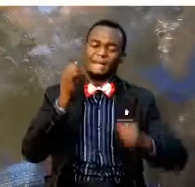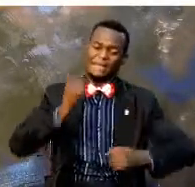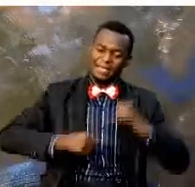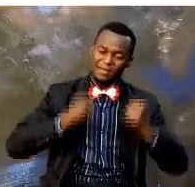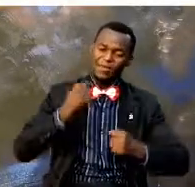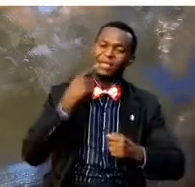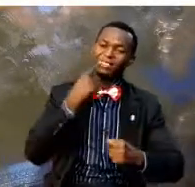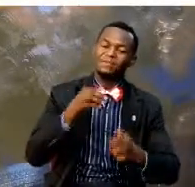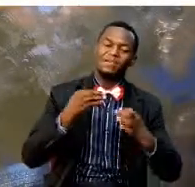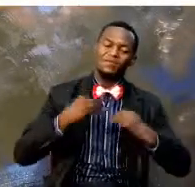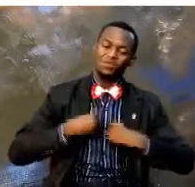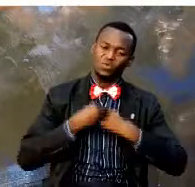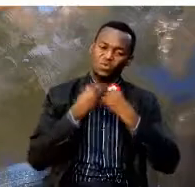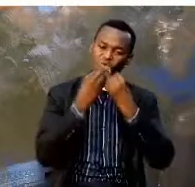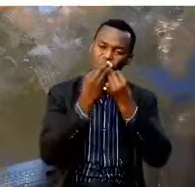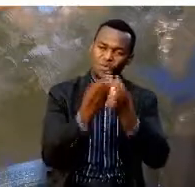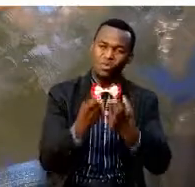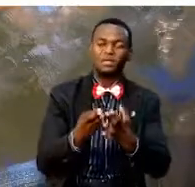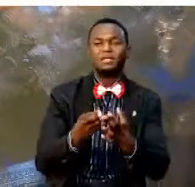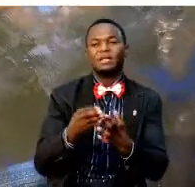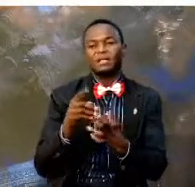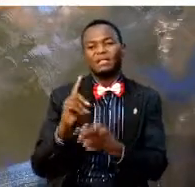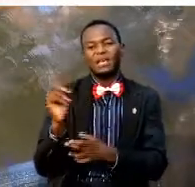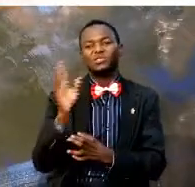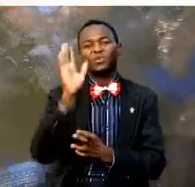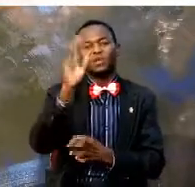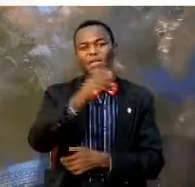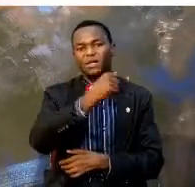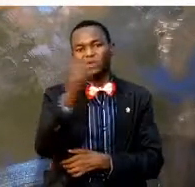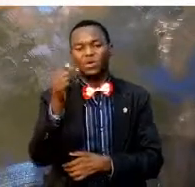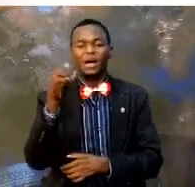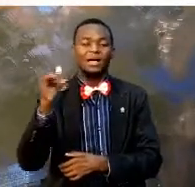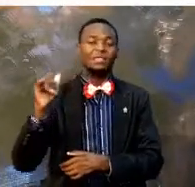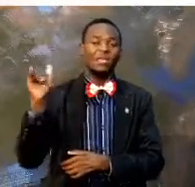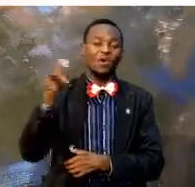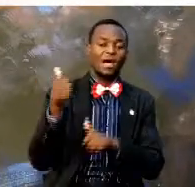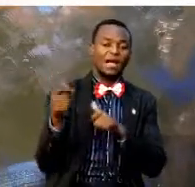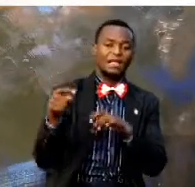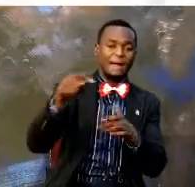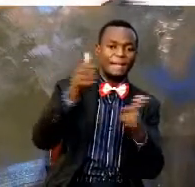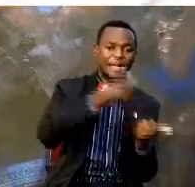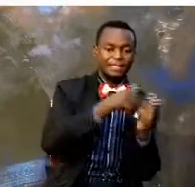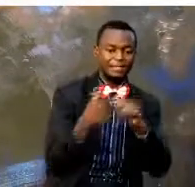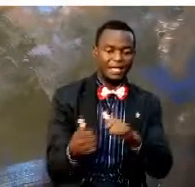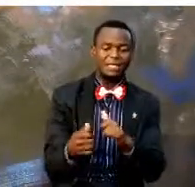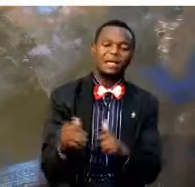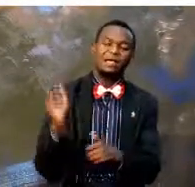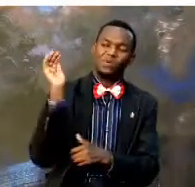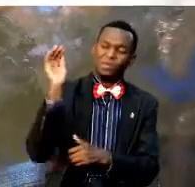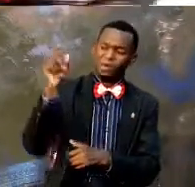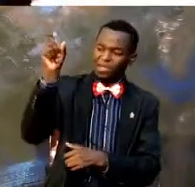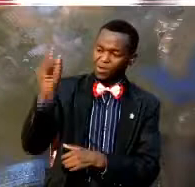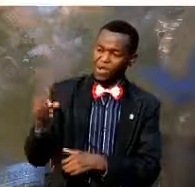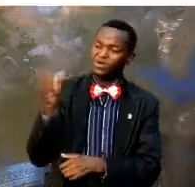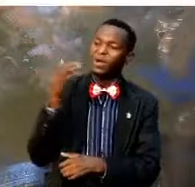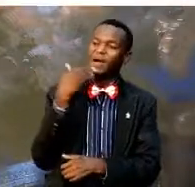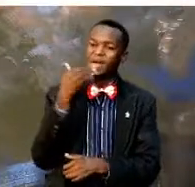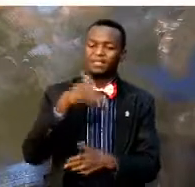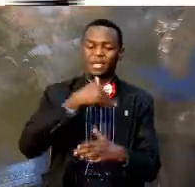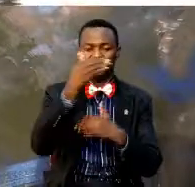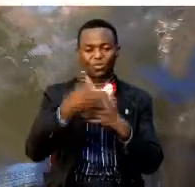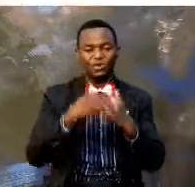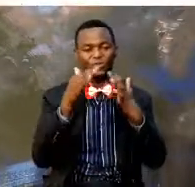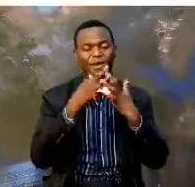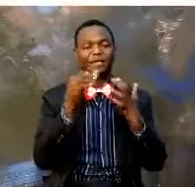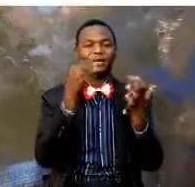hivi, tubuni. Petro anasema tubuni, na sio yeye tu, hata Yohana Mbatizaji alipokuwa anawaambia watu habari za kwenda nyumbani katika